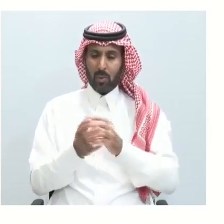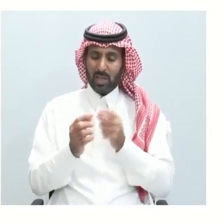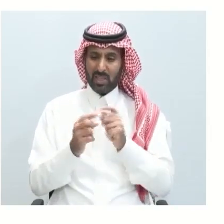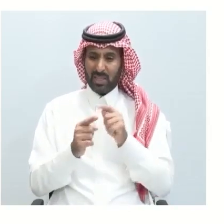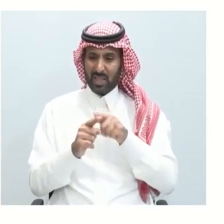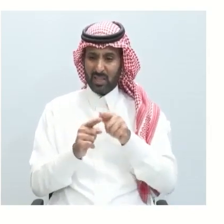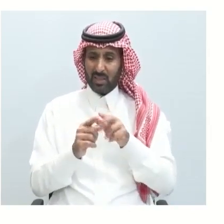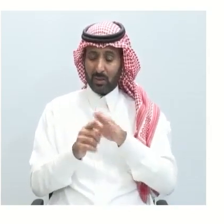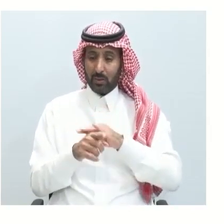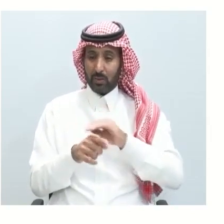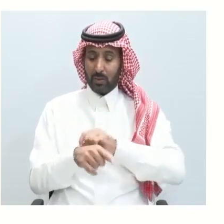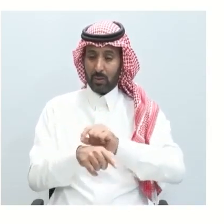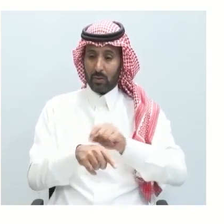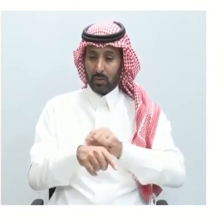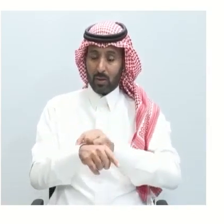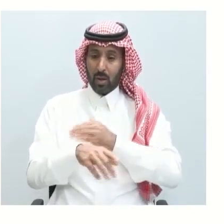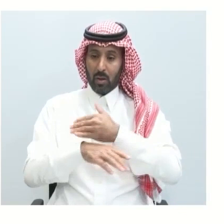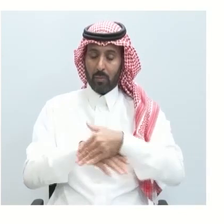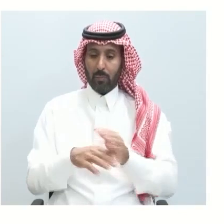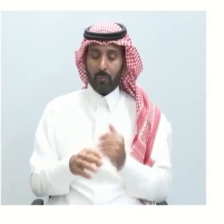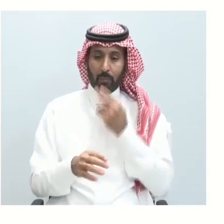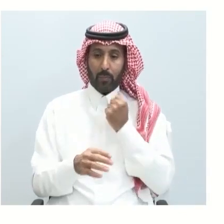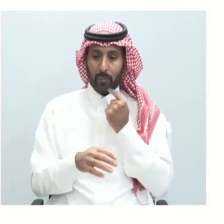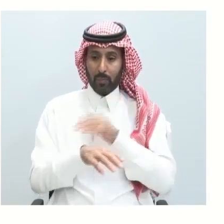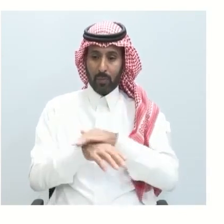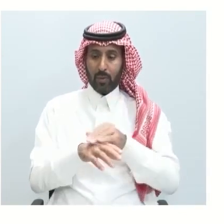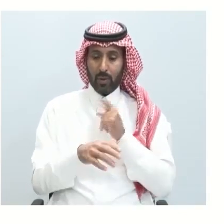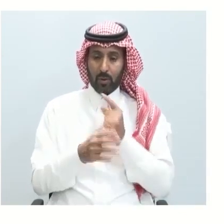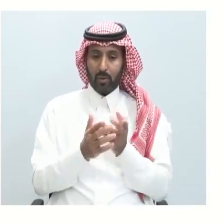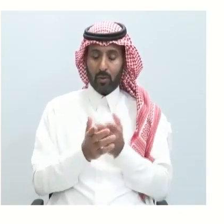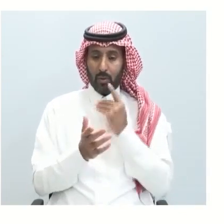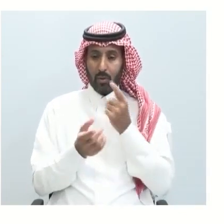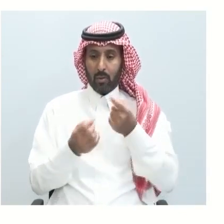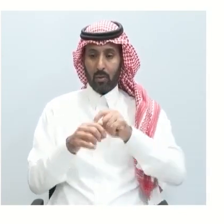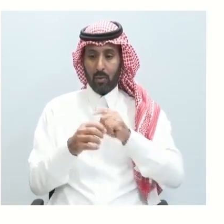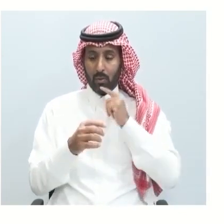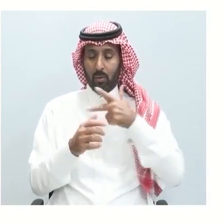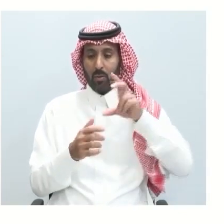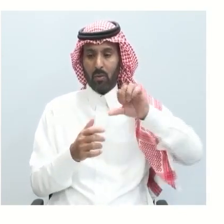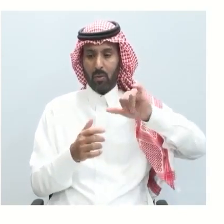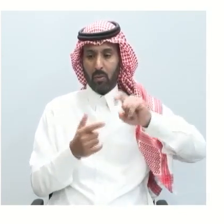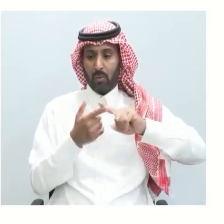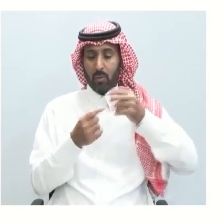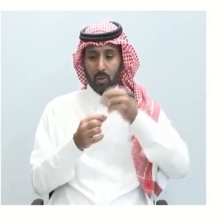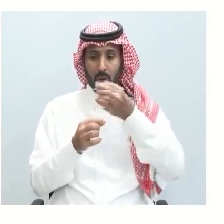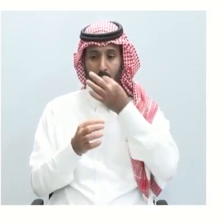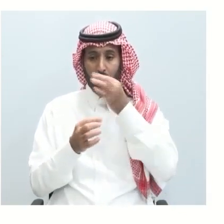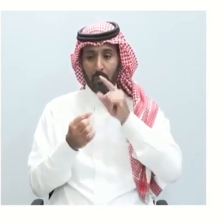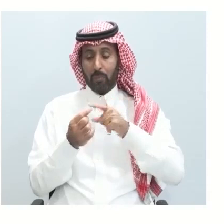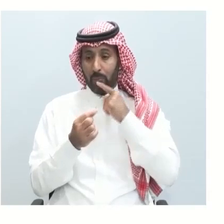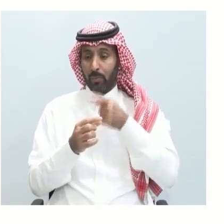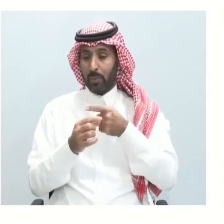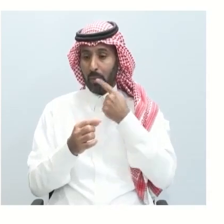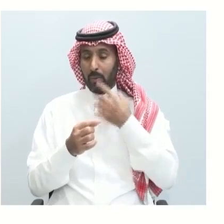يستعمل كمطهر خارجي ايضا يدخل تدخل بعض المركبات مثل يوديد البوتاسيوم في الادويه التي تعالج